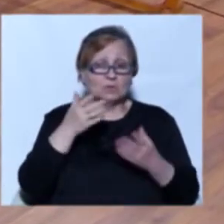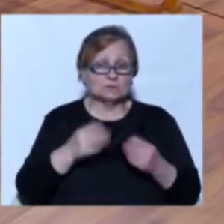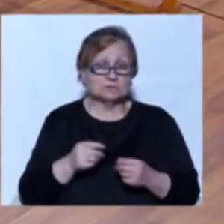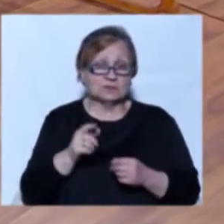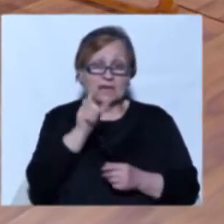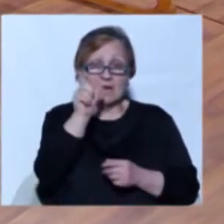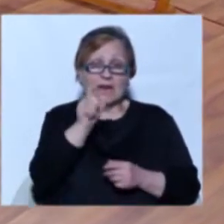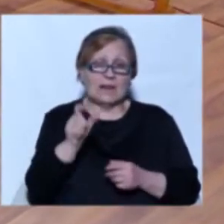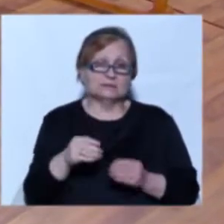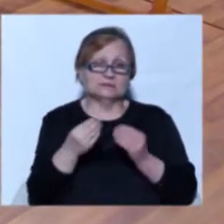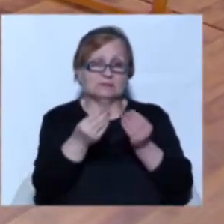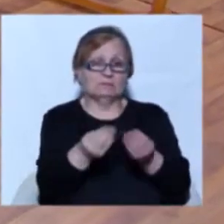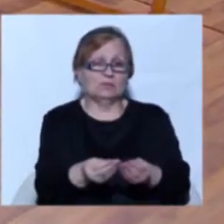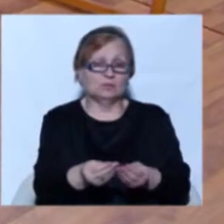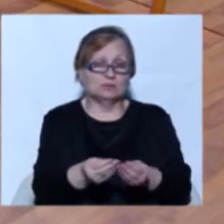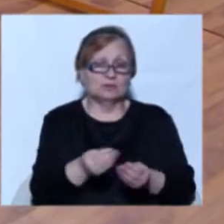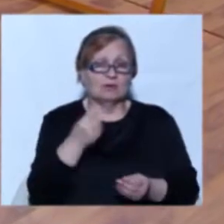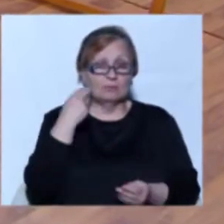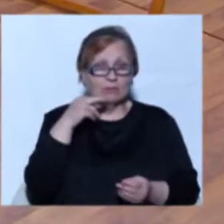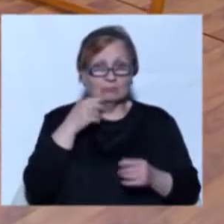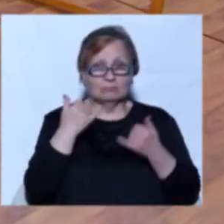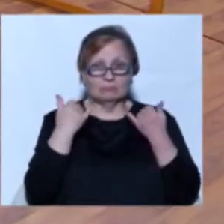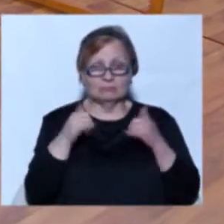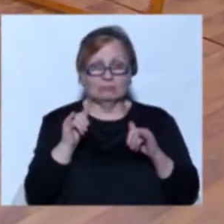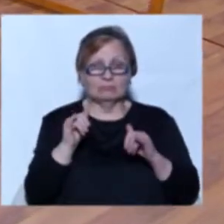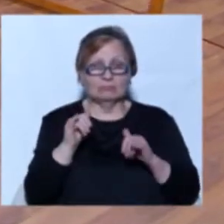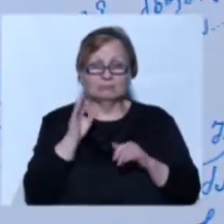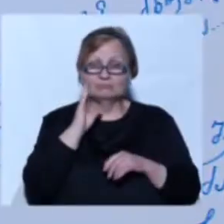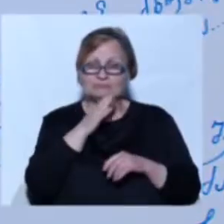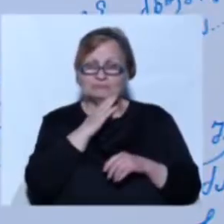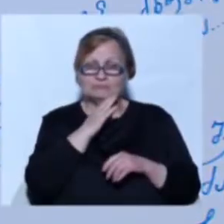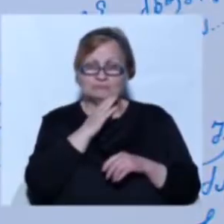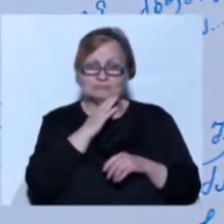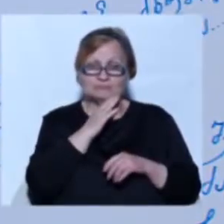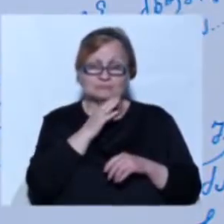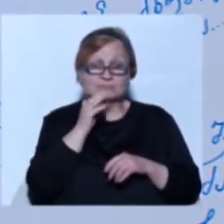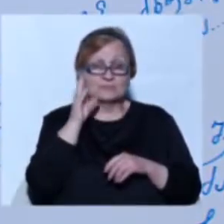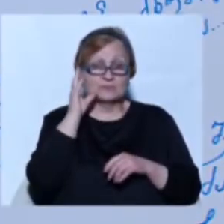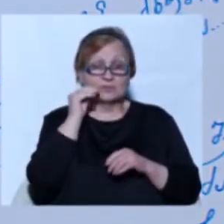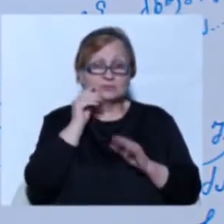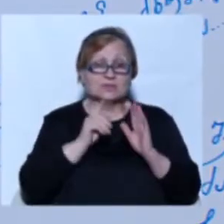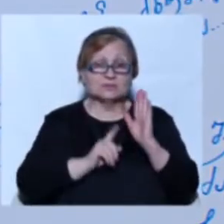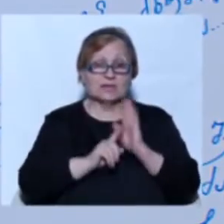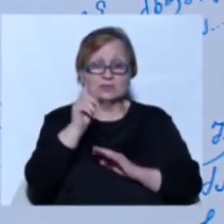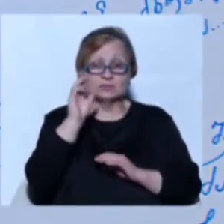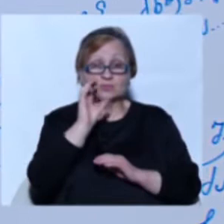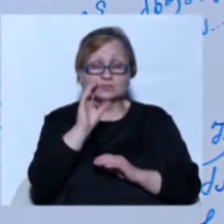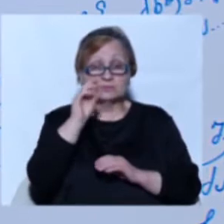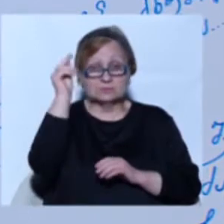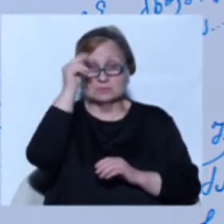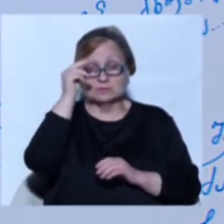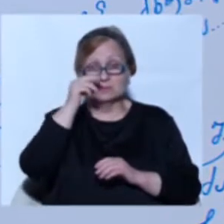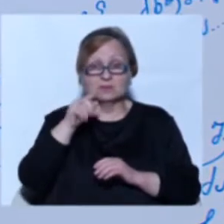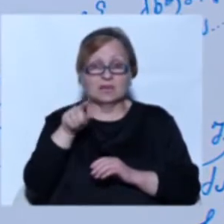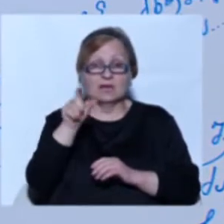ლექსი მიუტანა. მამიდა გაოცდა. დედამ კი, როცა სწავლა განახლდა სექტემბერში,